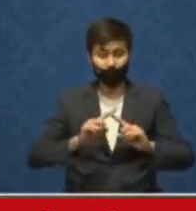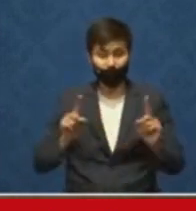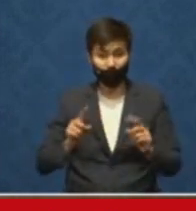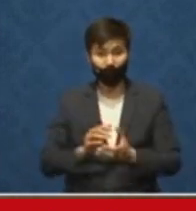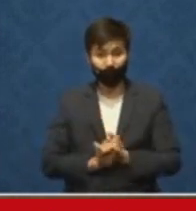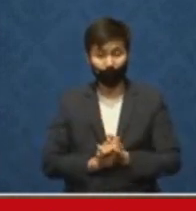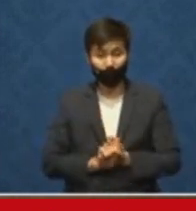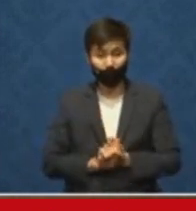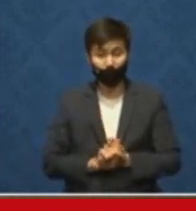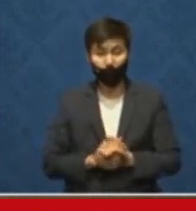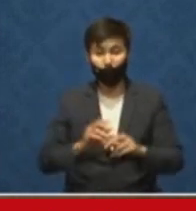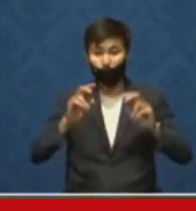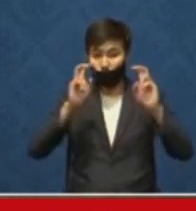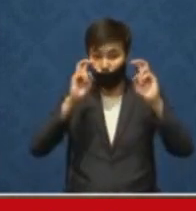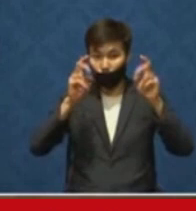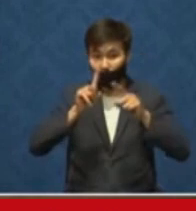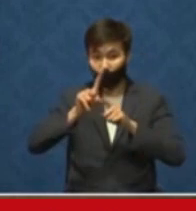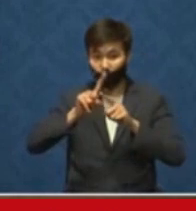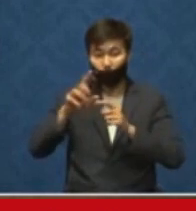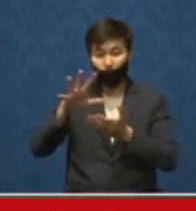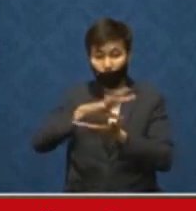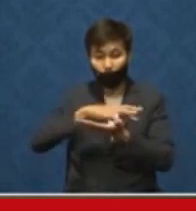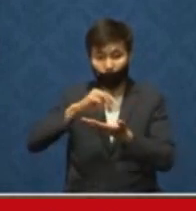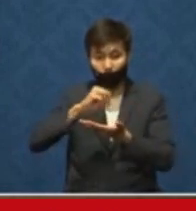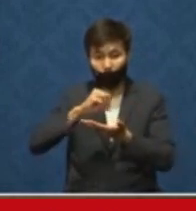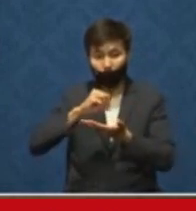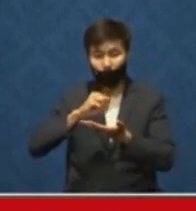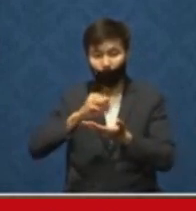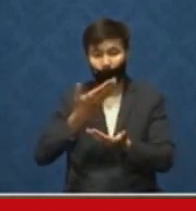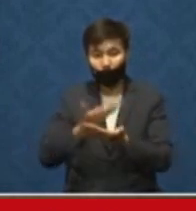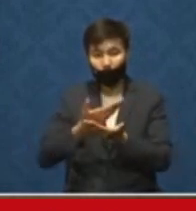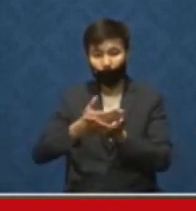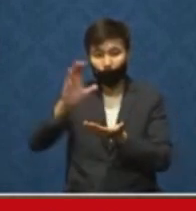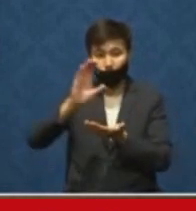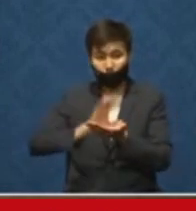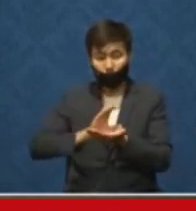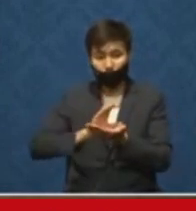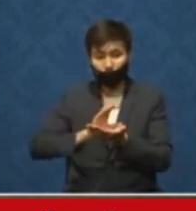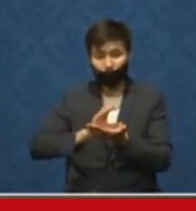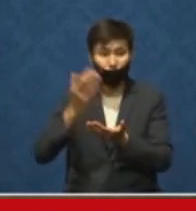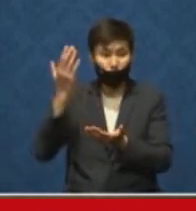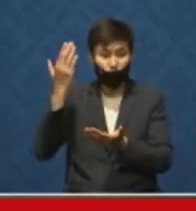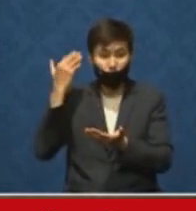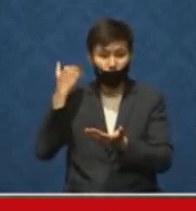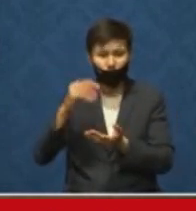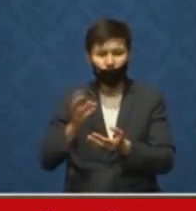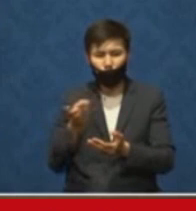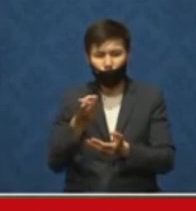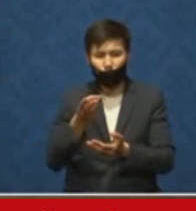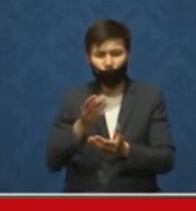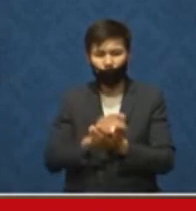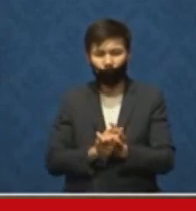มันแปลกตรงไหนตั้งแต่ตรงไหนเอาไปเนี่ยแปลข้อแรกข้อแรก